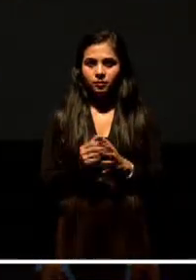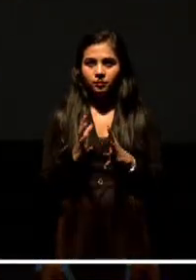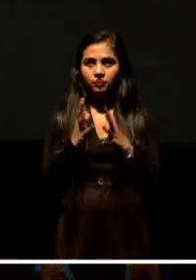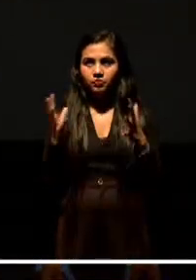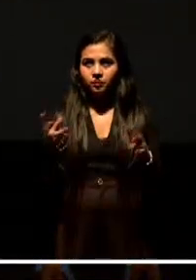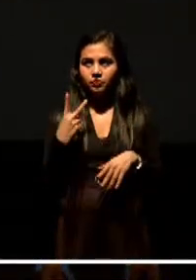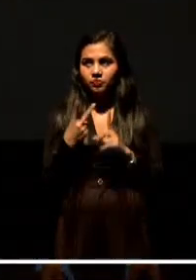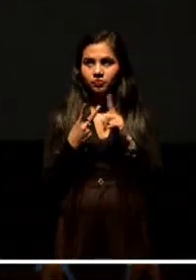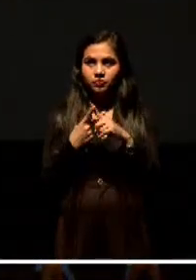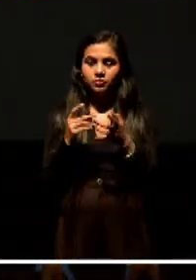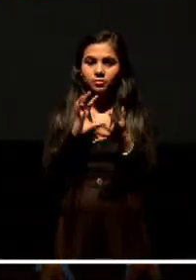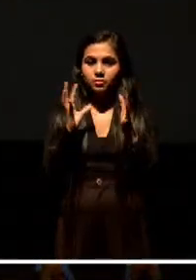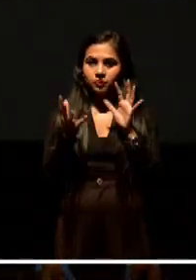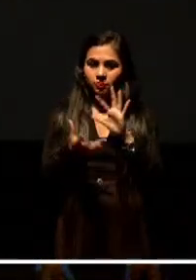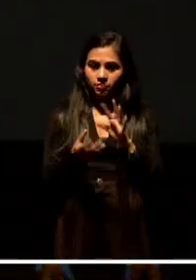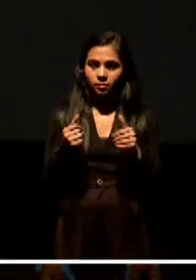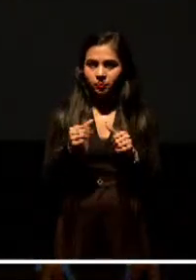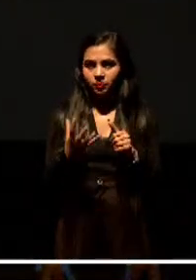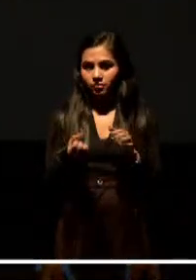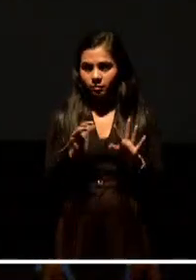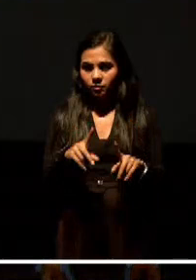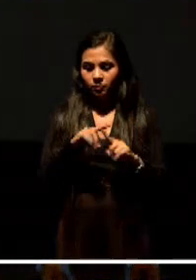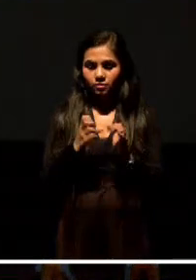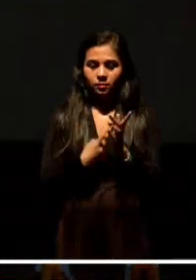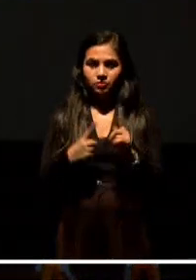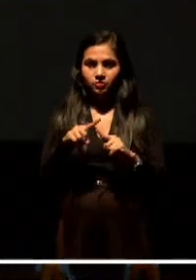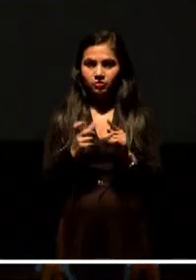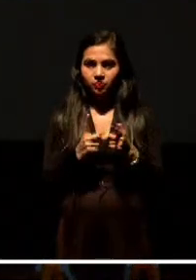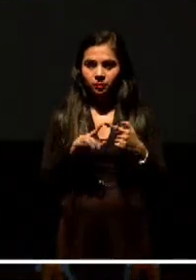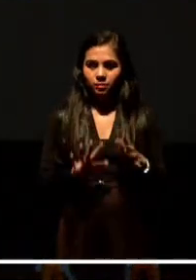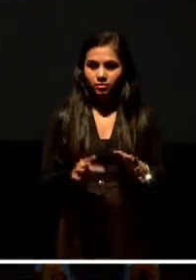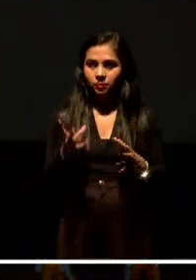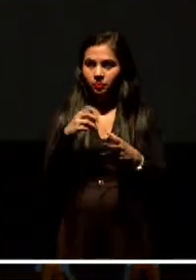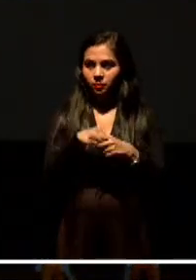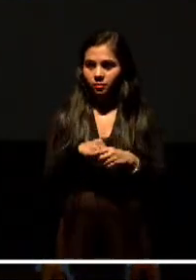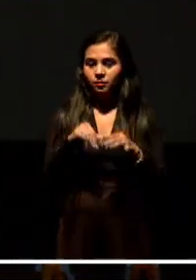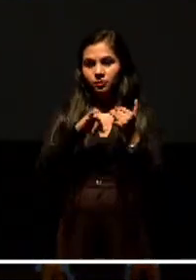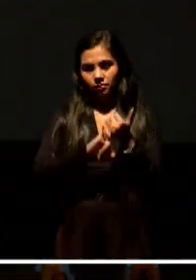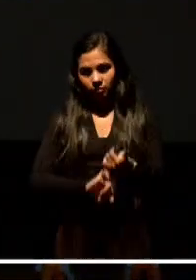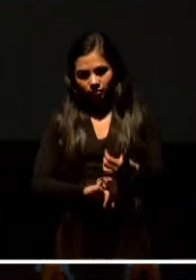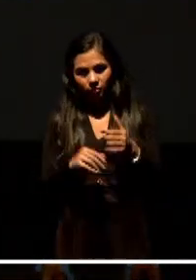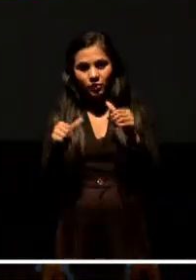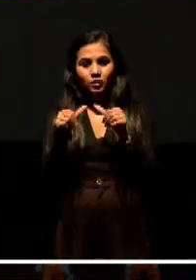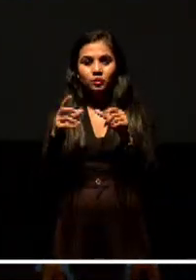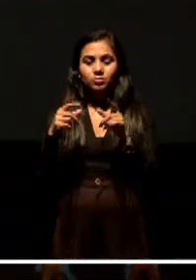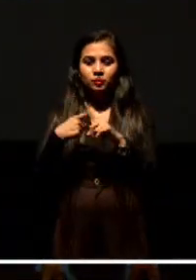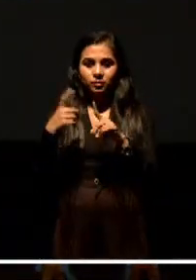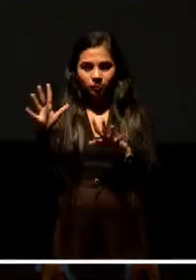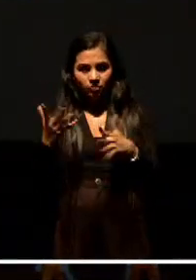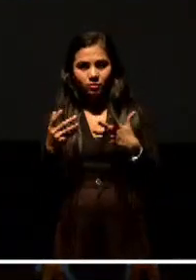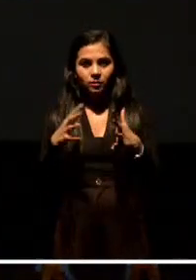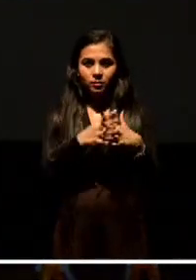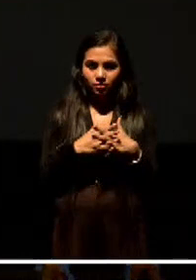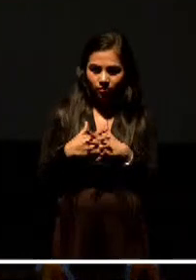ने ग्लोबल इनिशिएटिव लिया है। आज आपको टॉर्च इट साउथ कोरिया में भी मिलेगी, आपको अफ्रीका में भी मिलेगी, और होपफुली